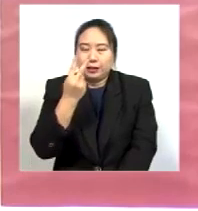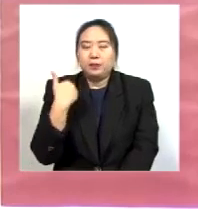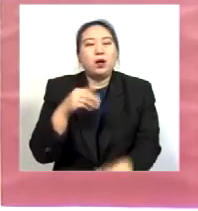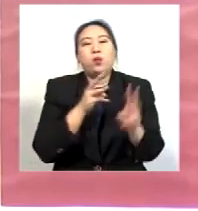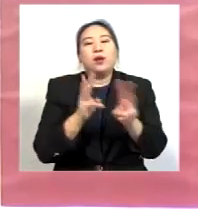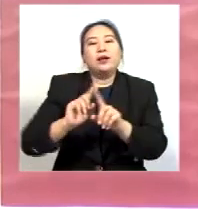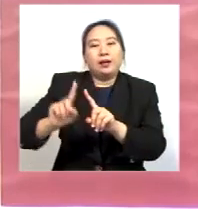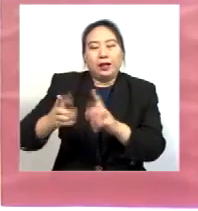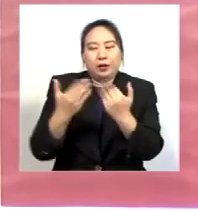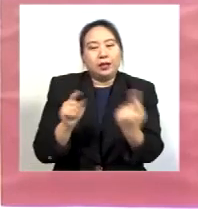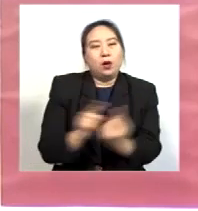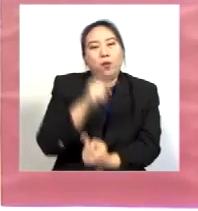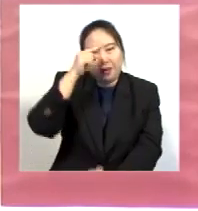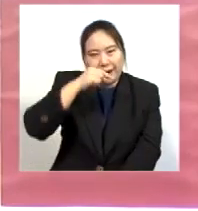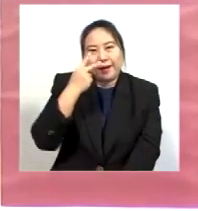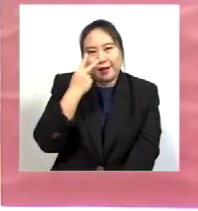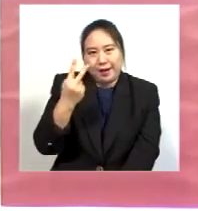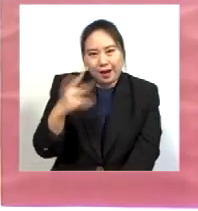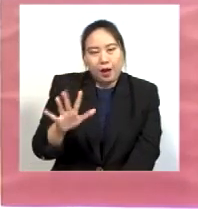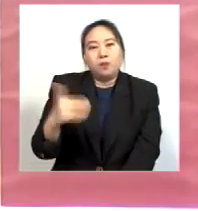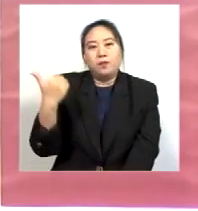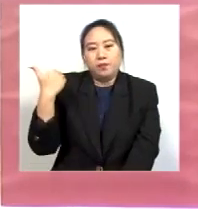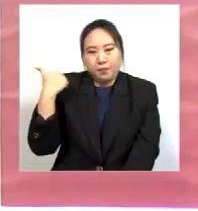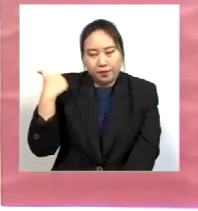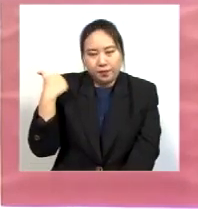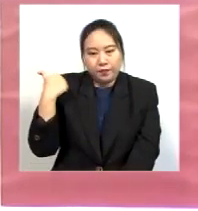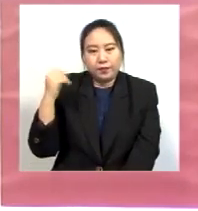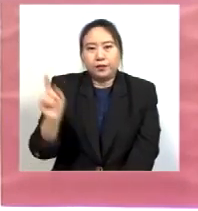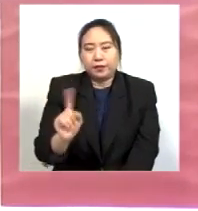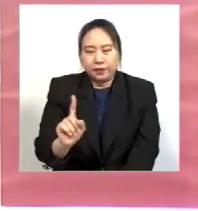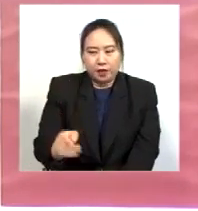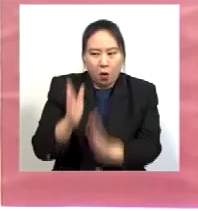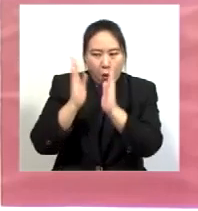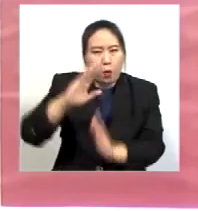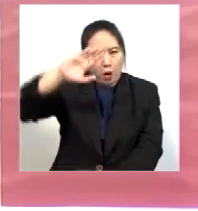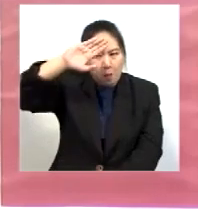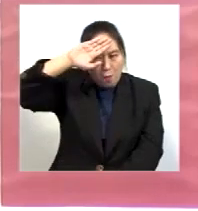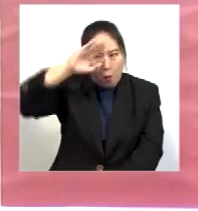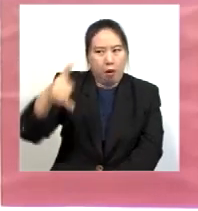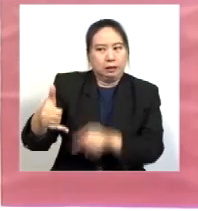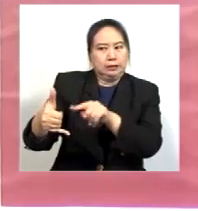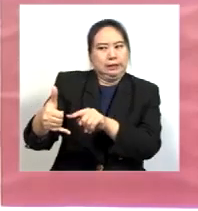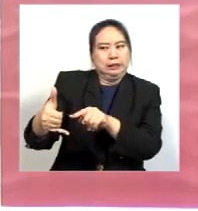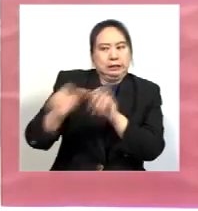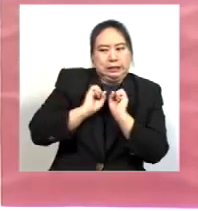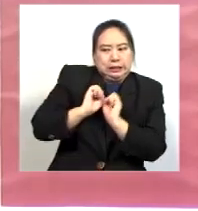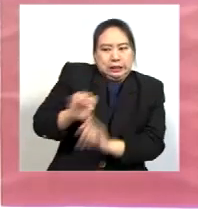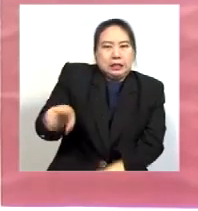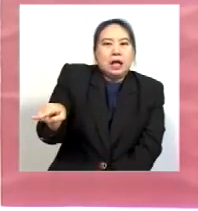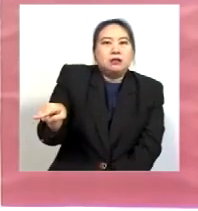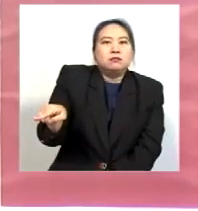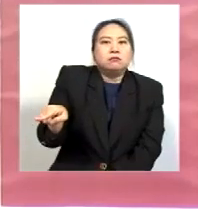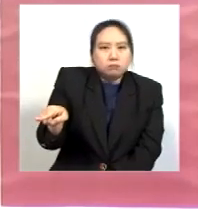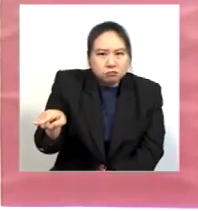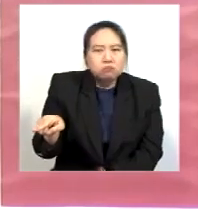ในสังคมไทยในปัจจุบันนะครับไปจนถึงเรื่องของการตีตราผู้ป่วยหรือเรื่องของการรังเกียจผู้ป่วยนะครับซึ่ง